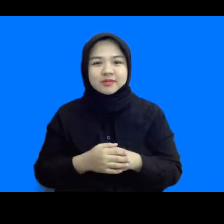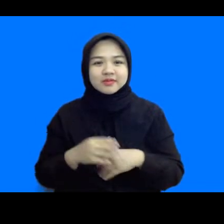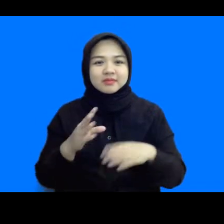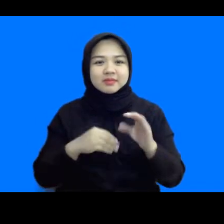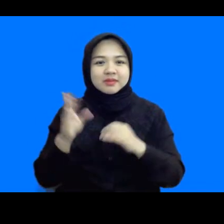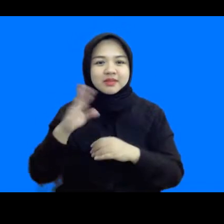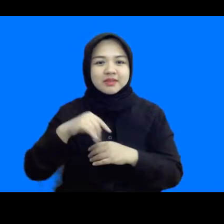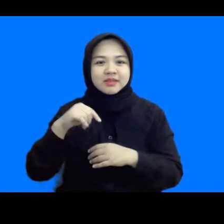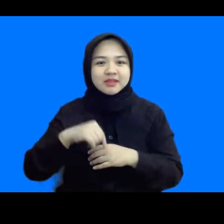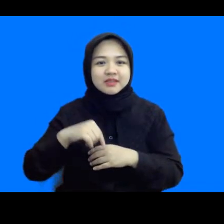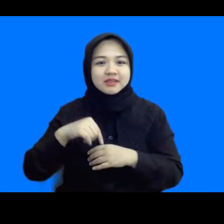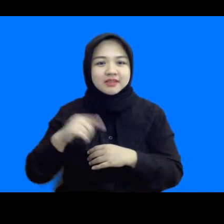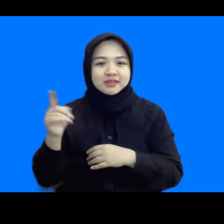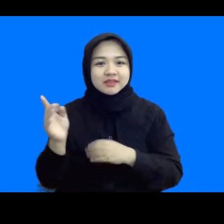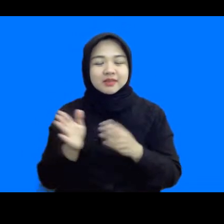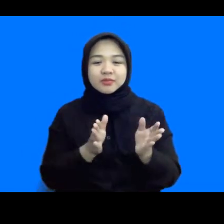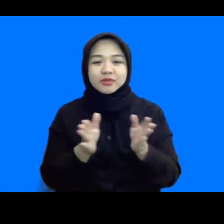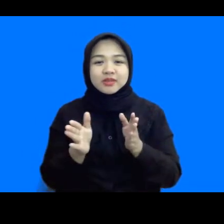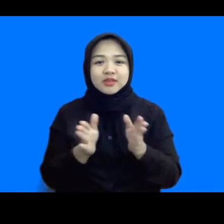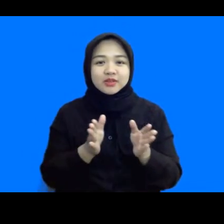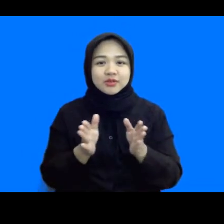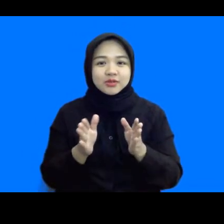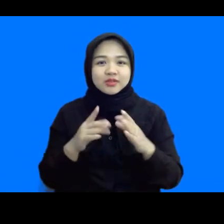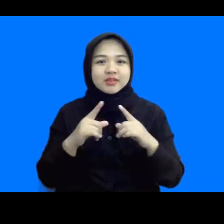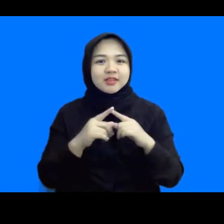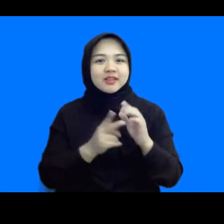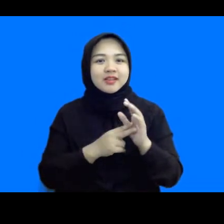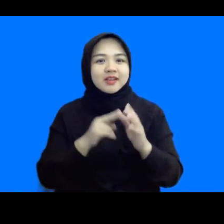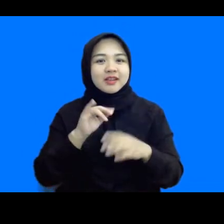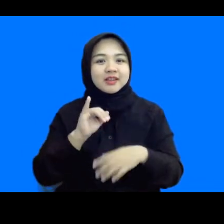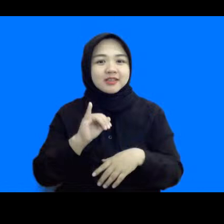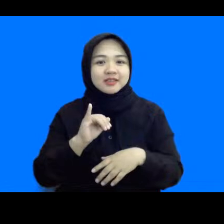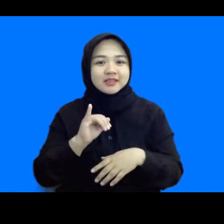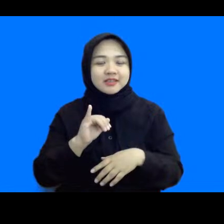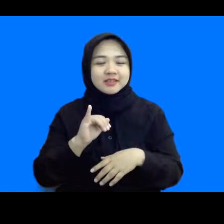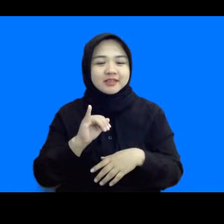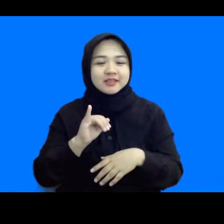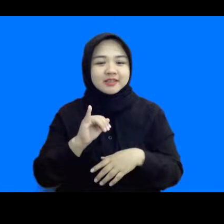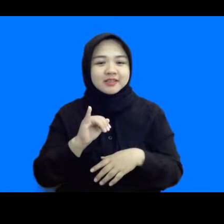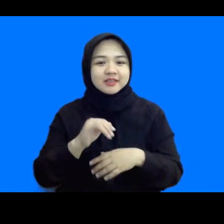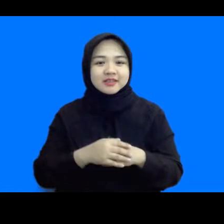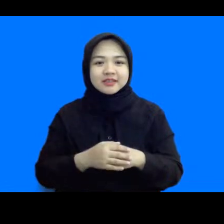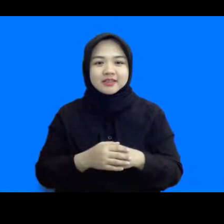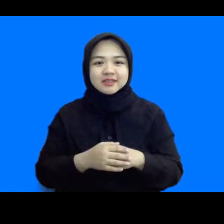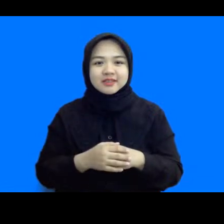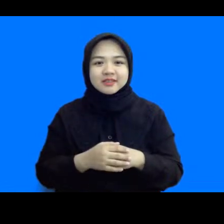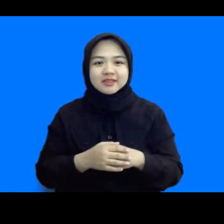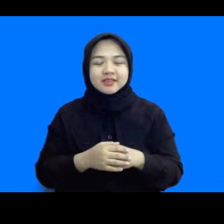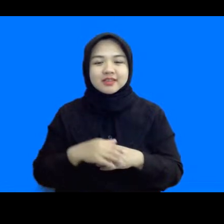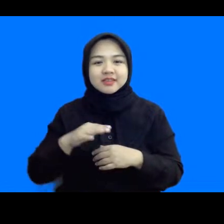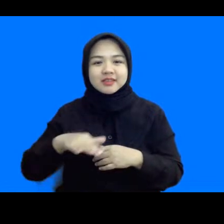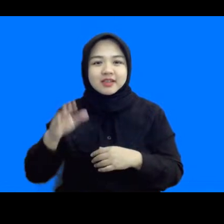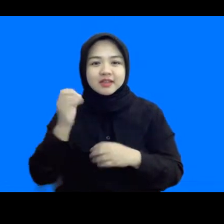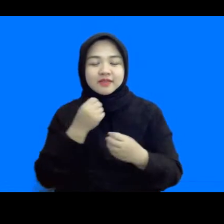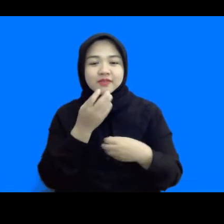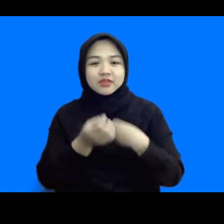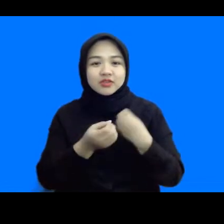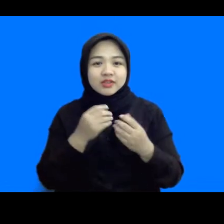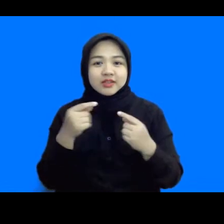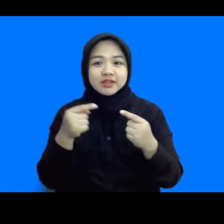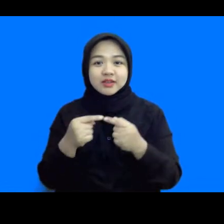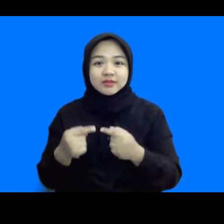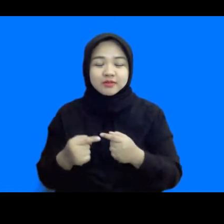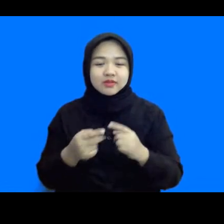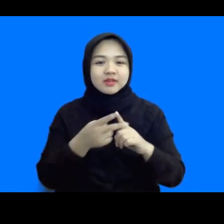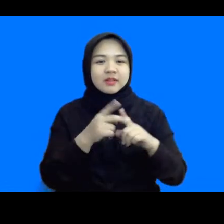ini akan dimoderatori oleh Ani dari Children and Youth Sorry Network, Faisal dari